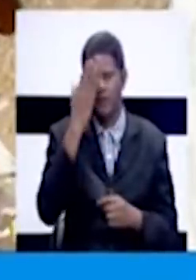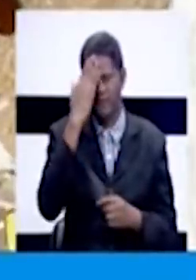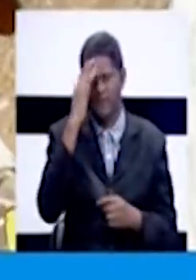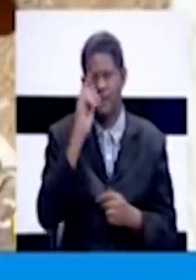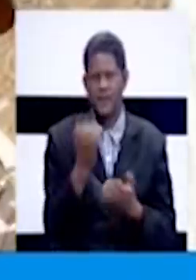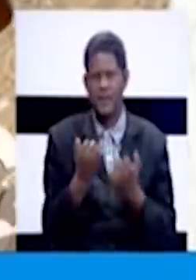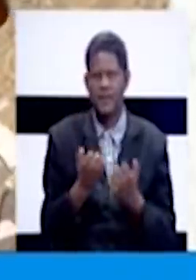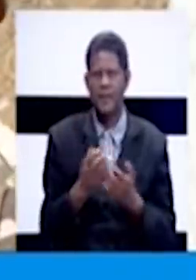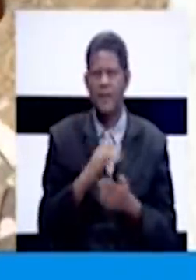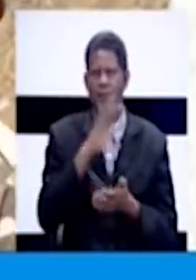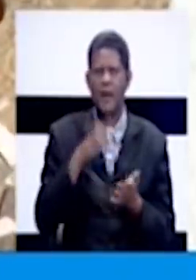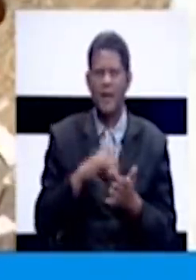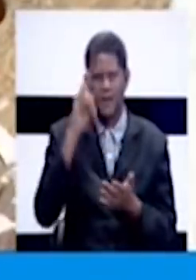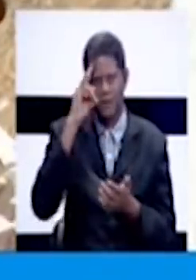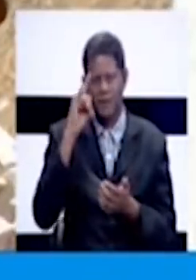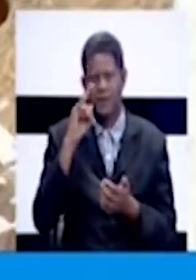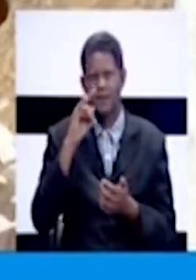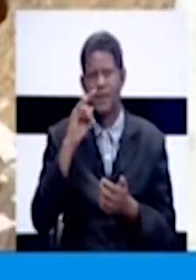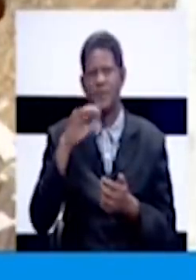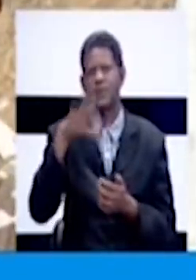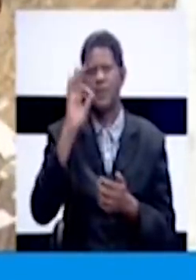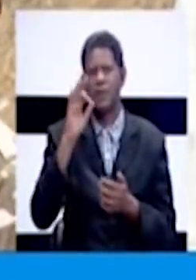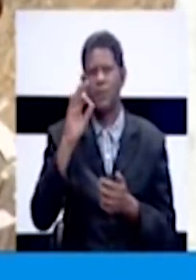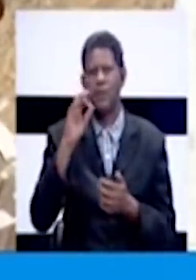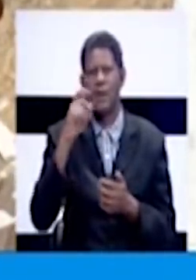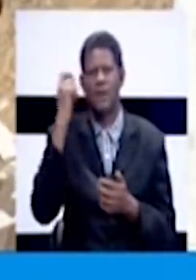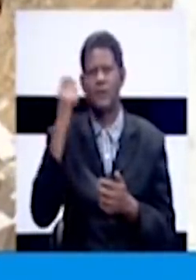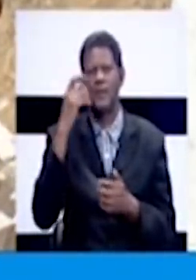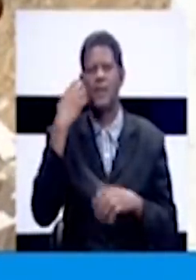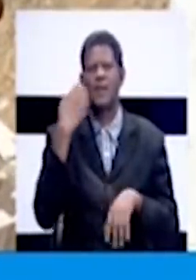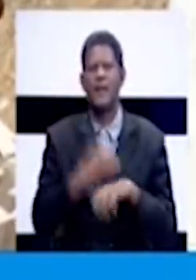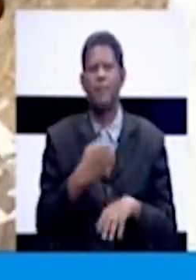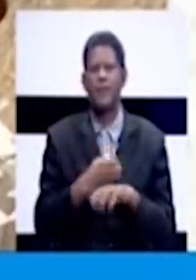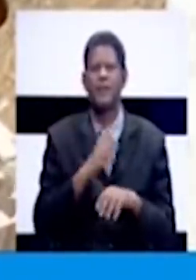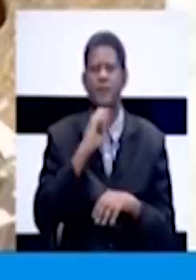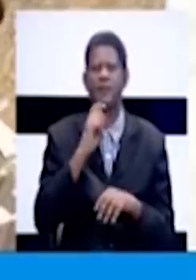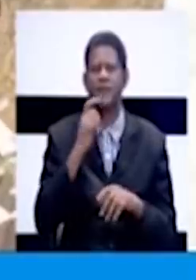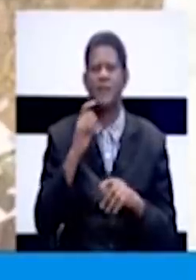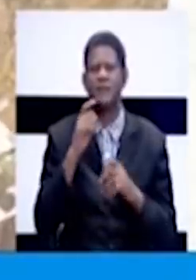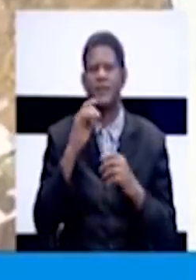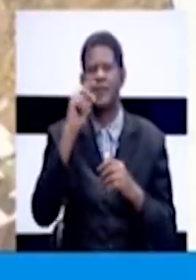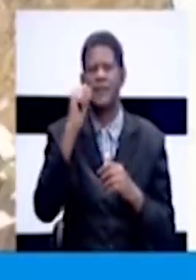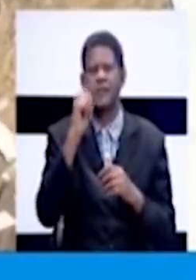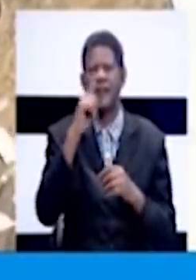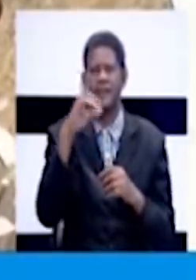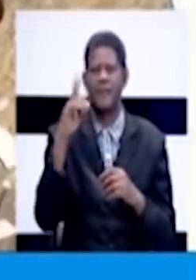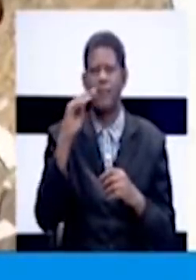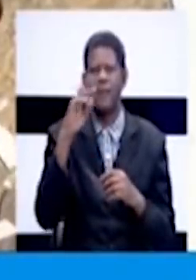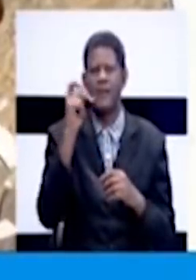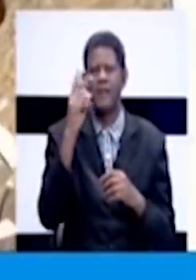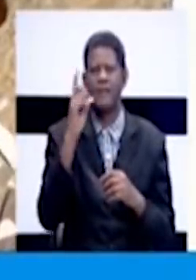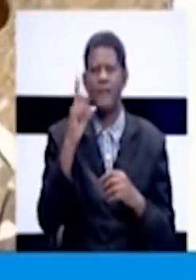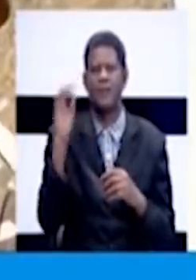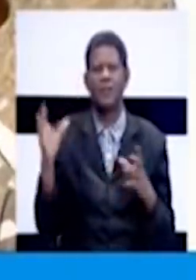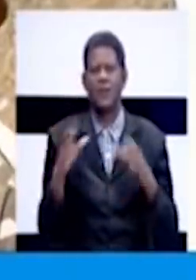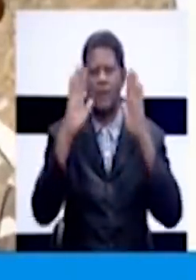ኣብዚ ማእኸላይ ዞባታት ዝገበርናይ ዓወታት ብጣዕሚ ፍሉይ እዩ ከበድቲ መሰረታት ብዛዕ በዓል ታንኪ በዓል መዳፍዕ ማሪኽና ኢና ብከላሽን ማለት እዩ